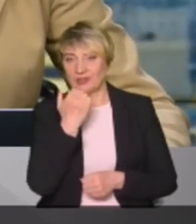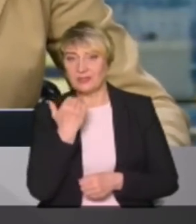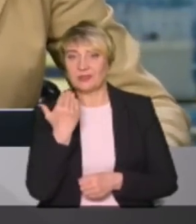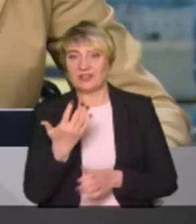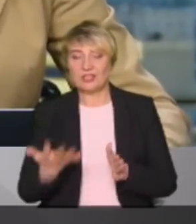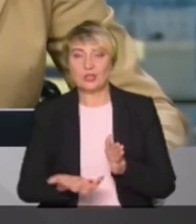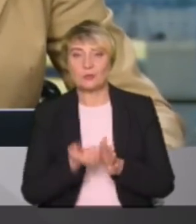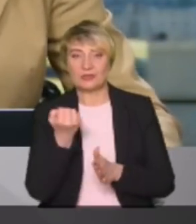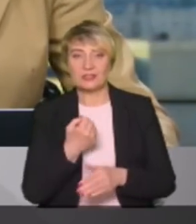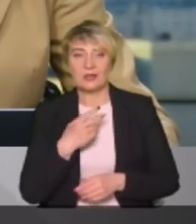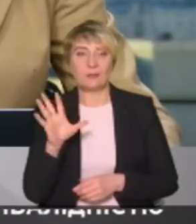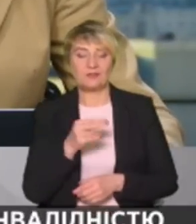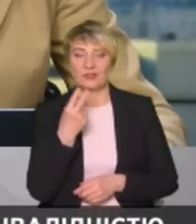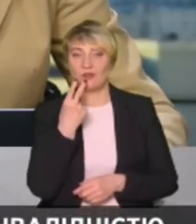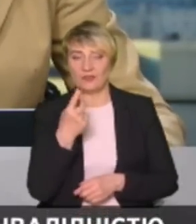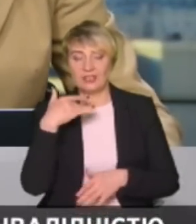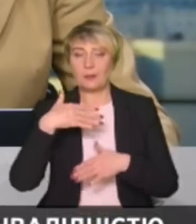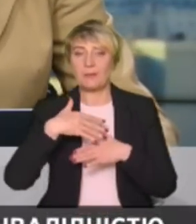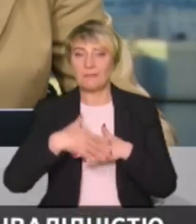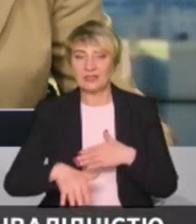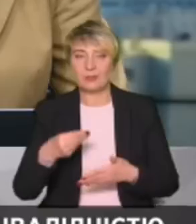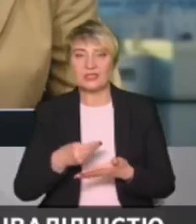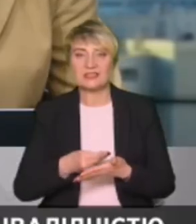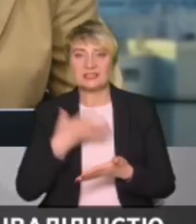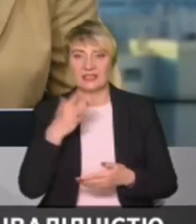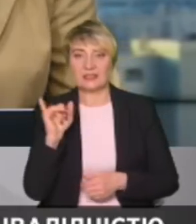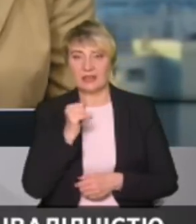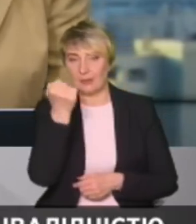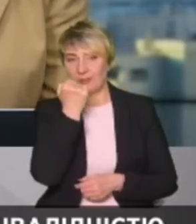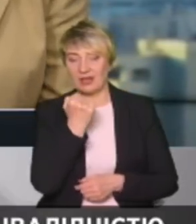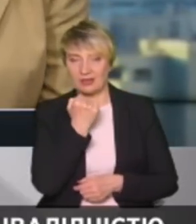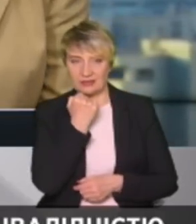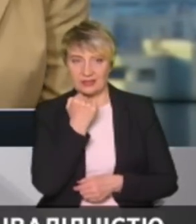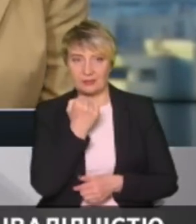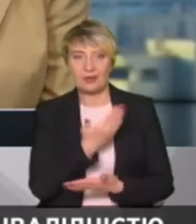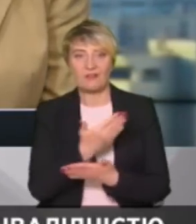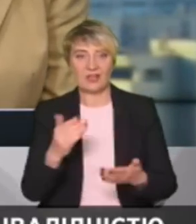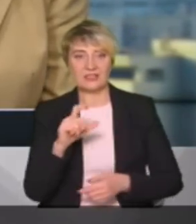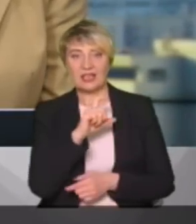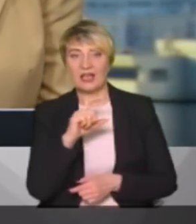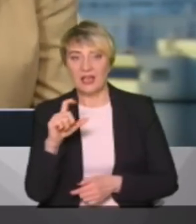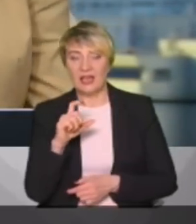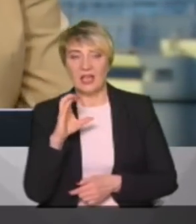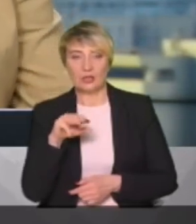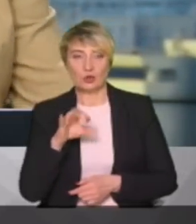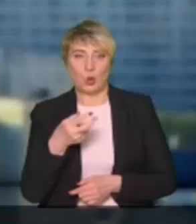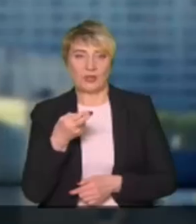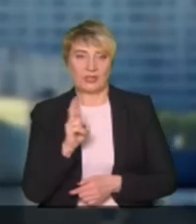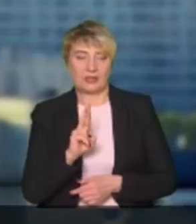тоже. Мы все видим, мы все понимаем, ценим и благодарим вас. Эстонию я имею в виду. Спасибо.